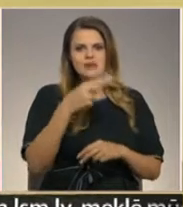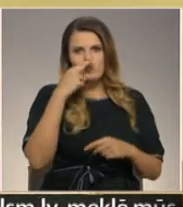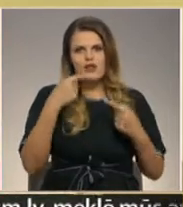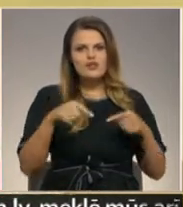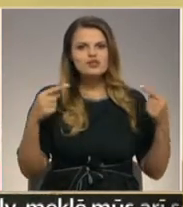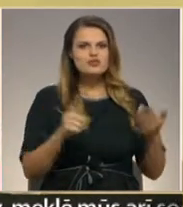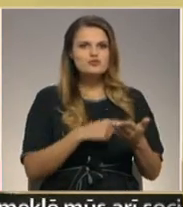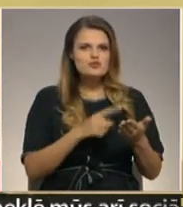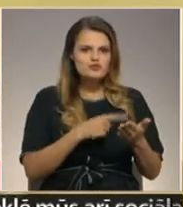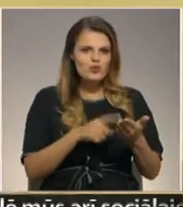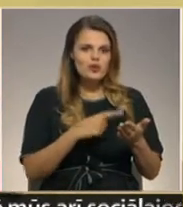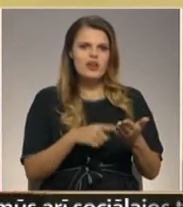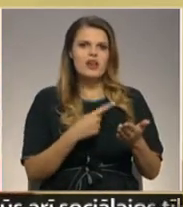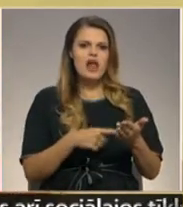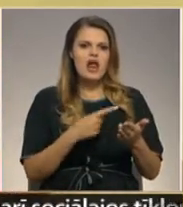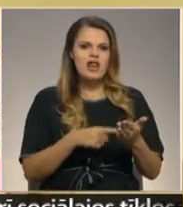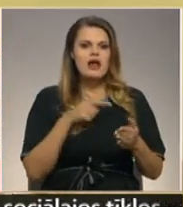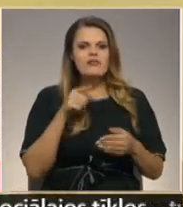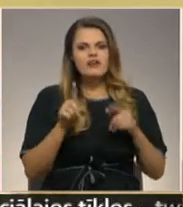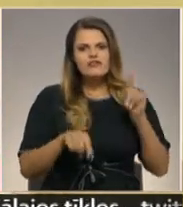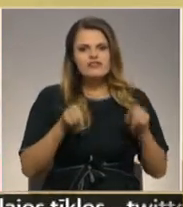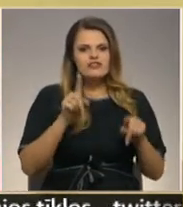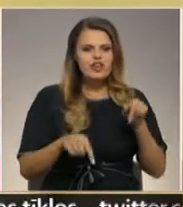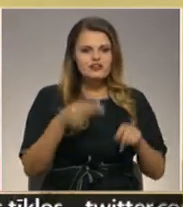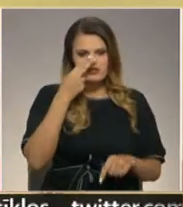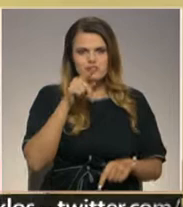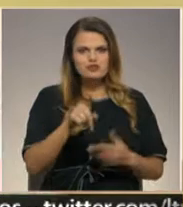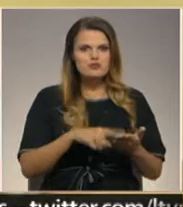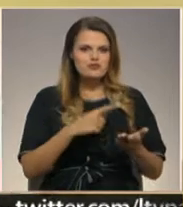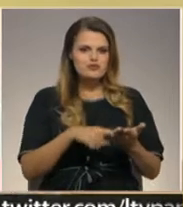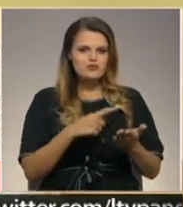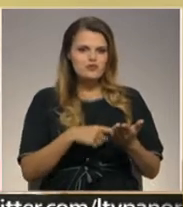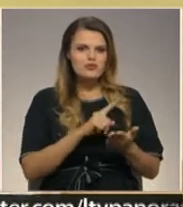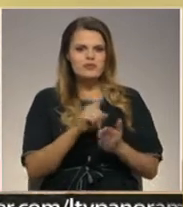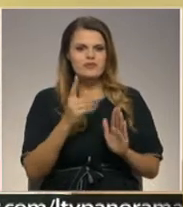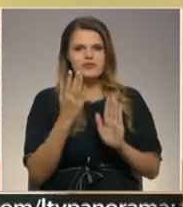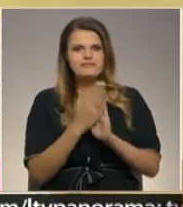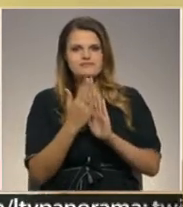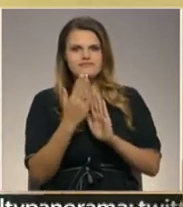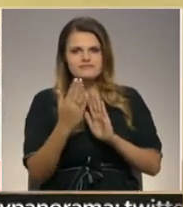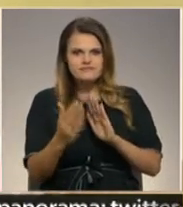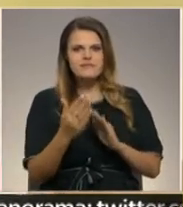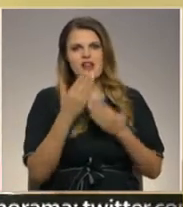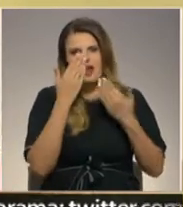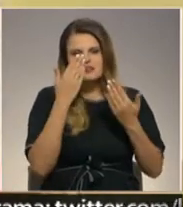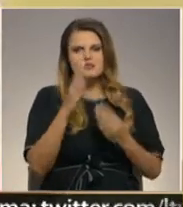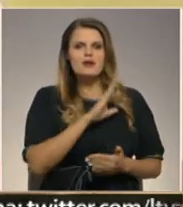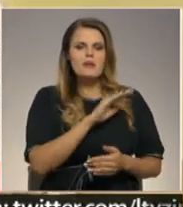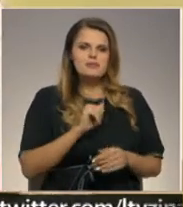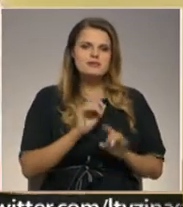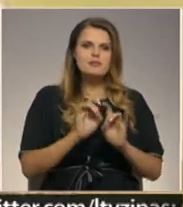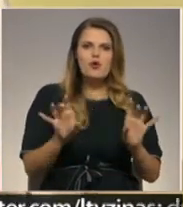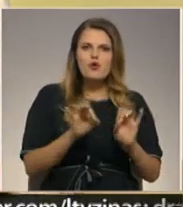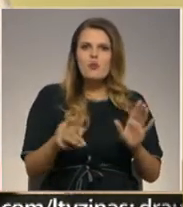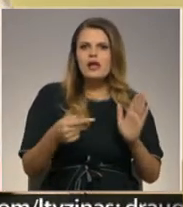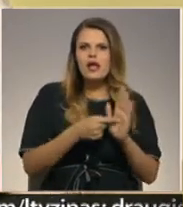dažādiem laikrakstiem kā Cīņa, un tad viņa arī dažas no šiem laikrakstiem ir izgriezumiem lasījusi, un pēc tam arī komentējusi, kāda